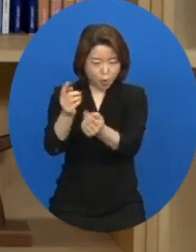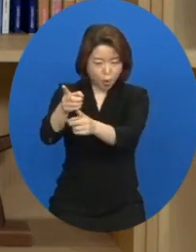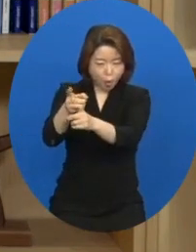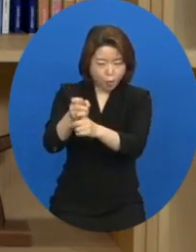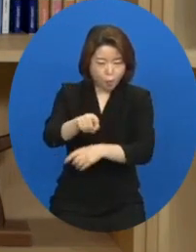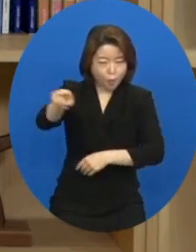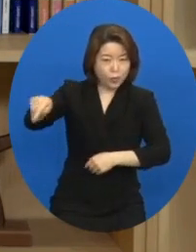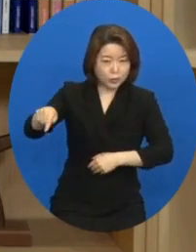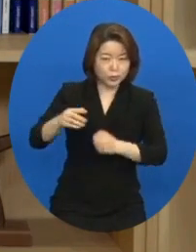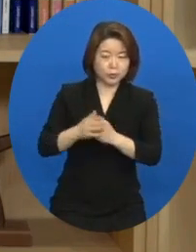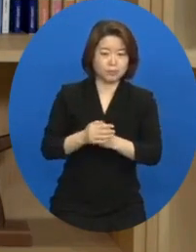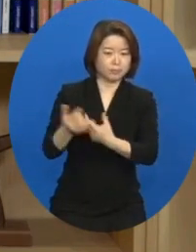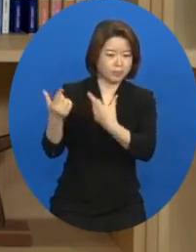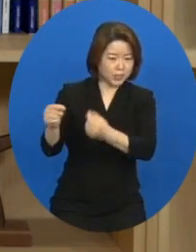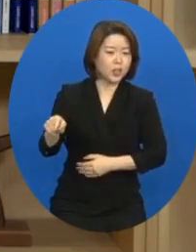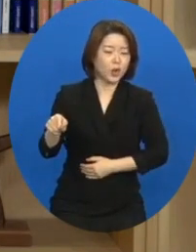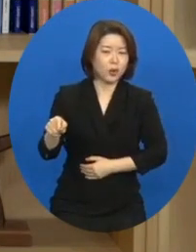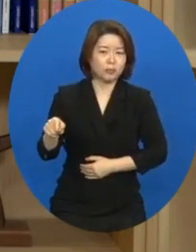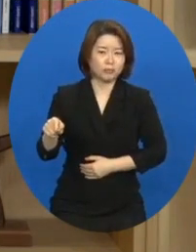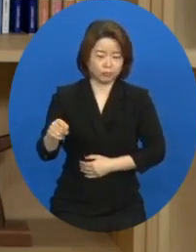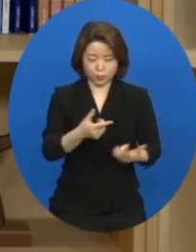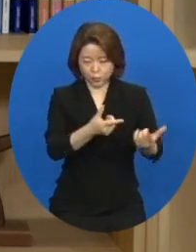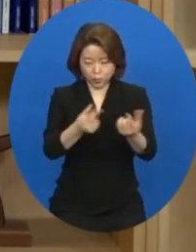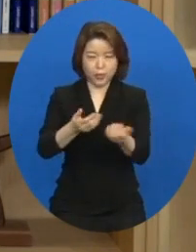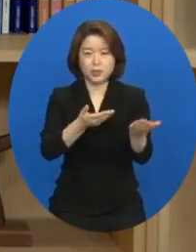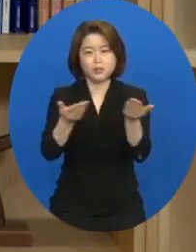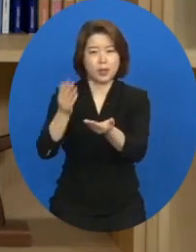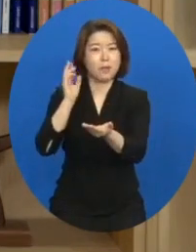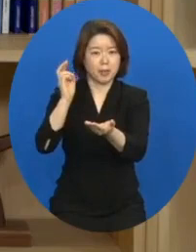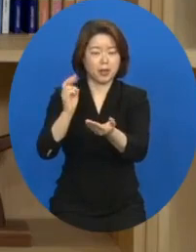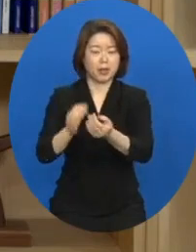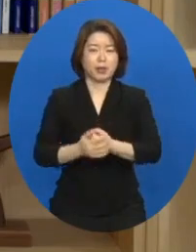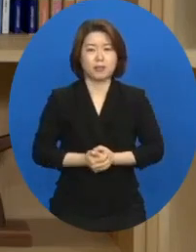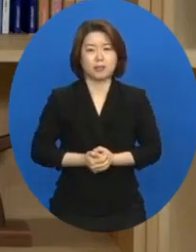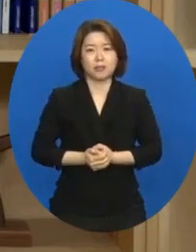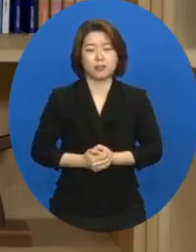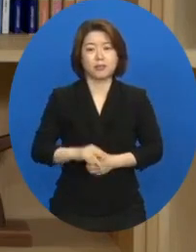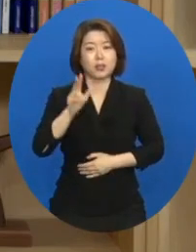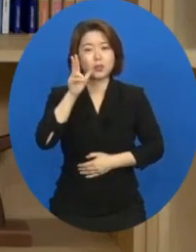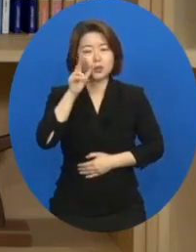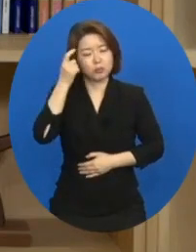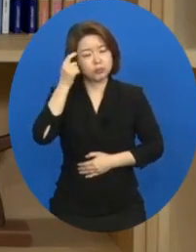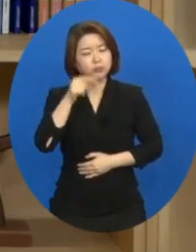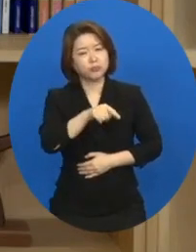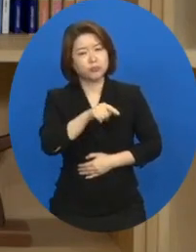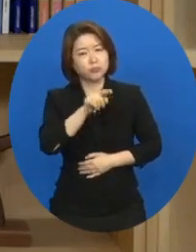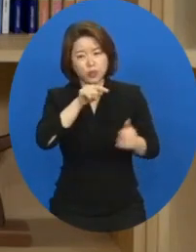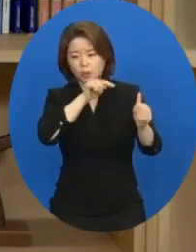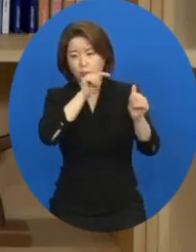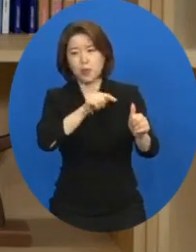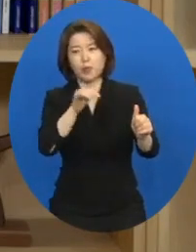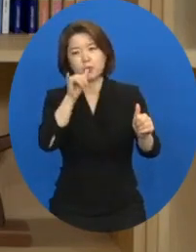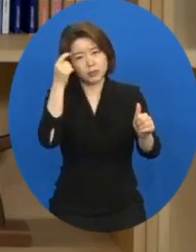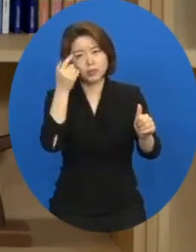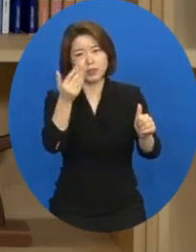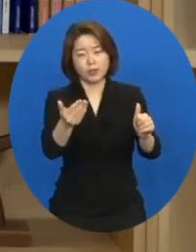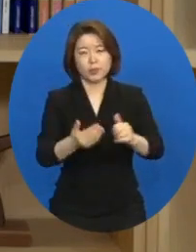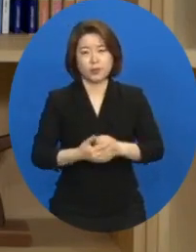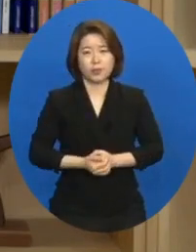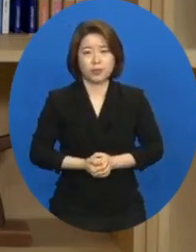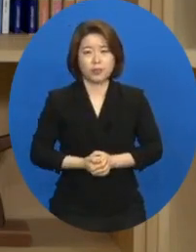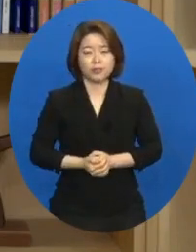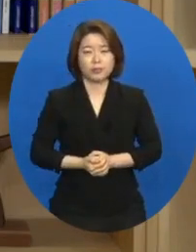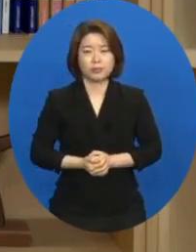다 이와 같이 하실 것이오 도대체 여호수아는 왜 그렇게 하라고 했을 까요